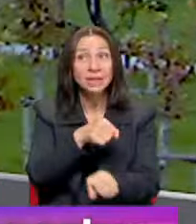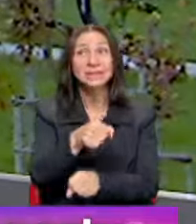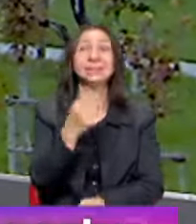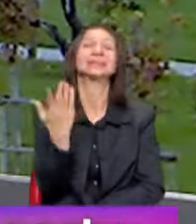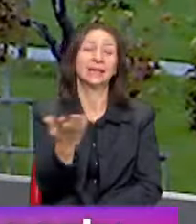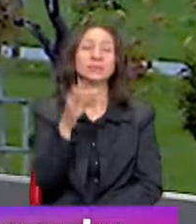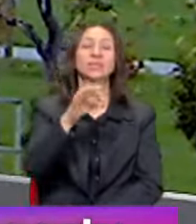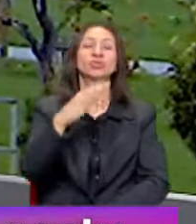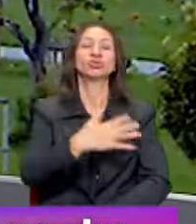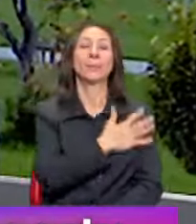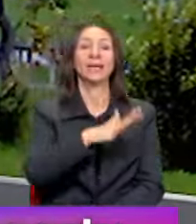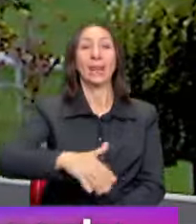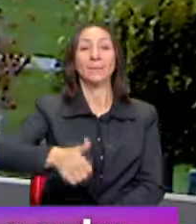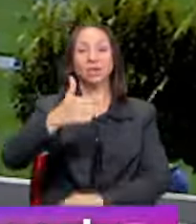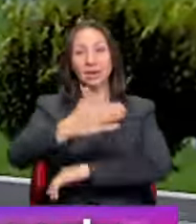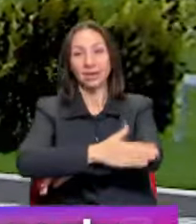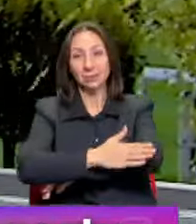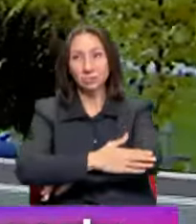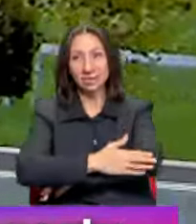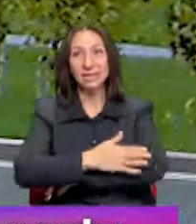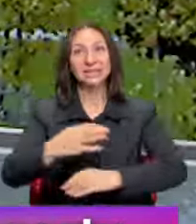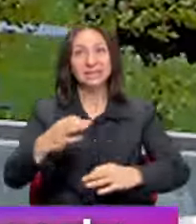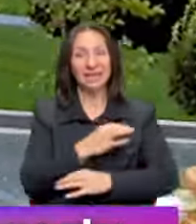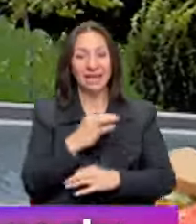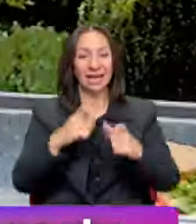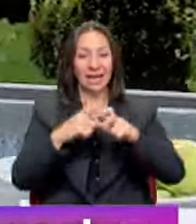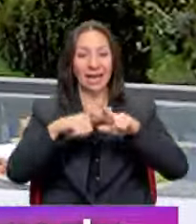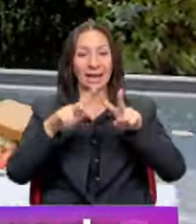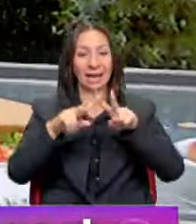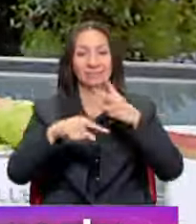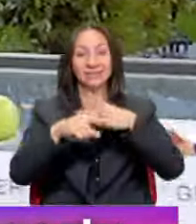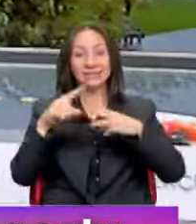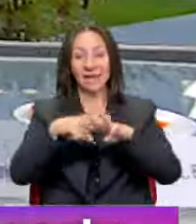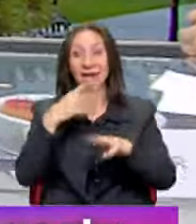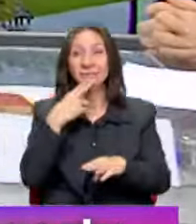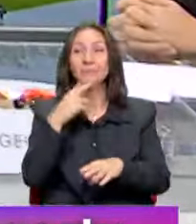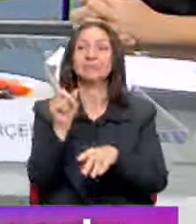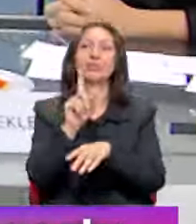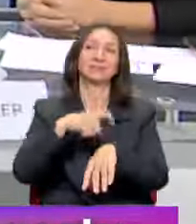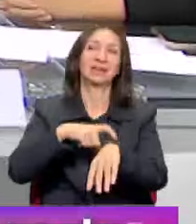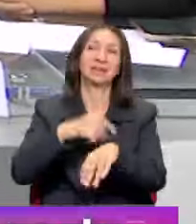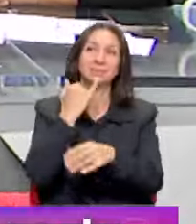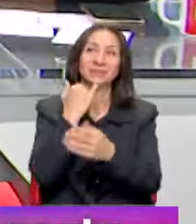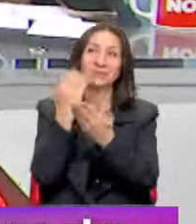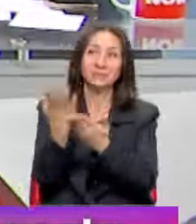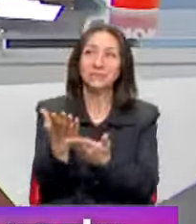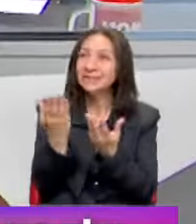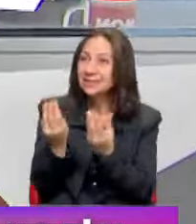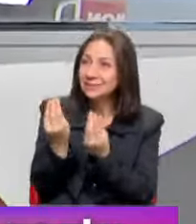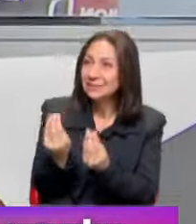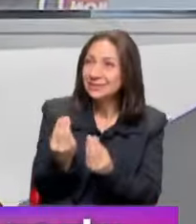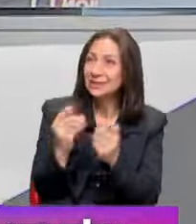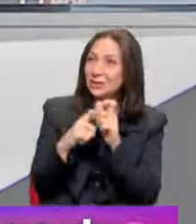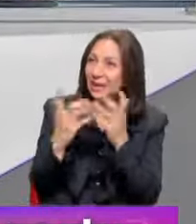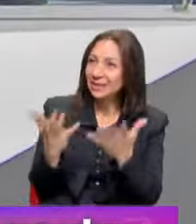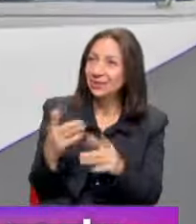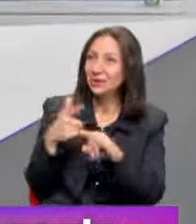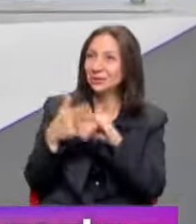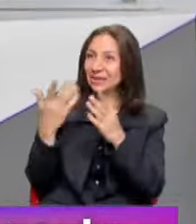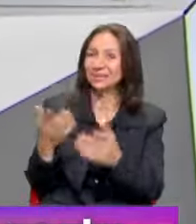şimdi Cumhuriyet Halk Partisi Genel Başkan Yardımcısı Sayın Gamze taşçıer çalar saatte konuğumuz nasılsınız efendim günaydın